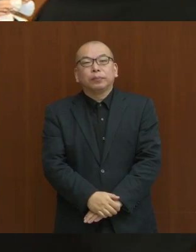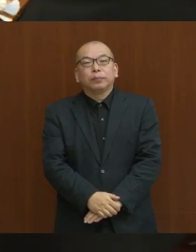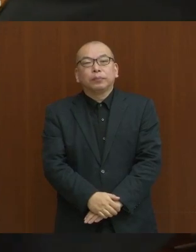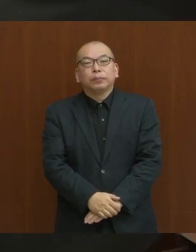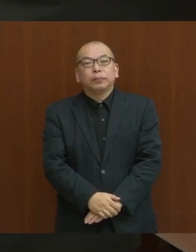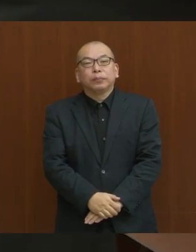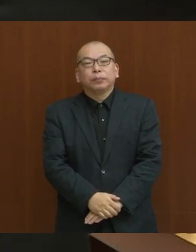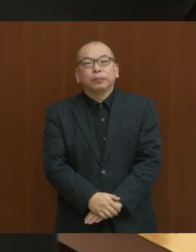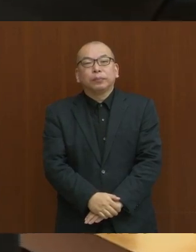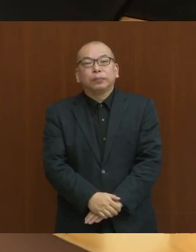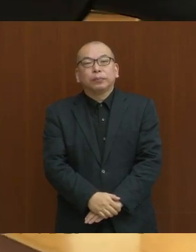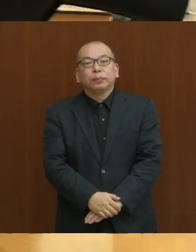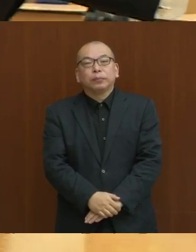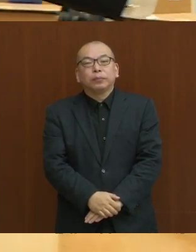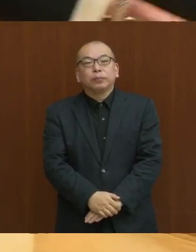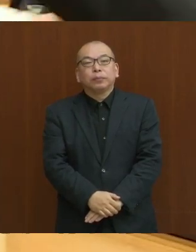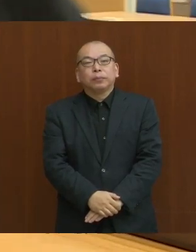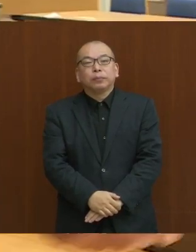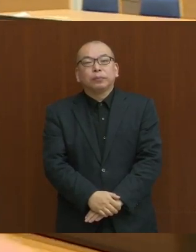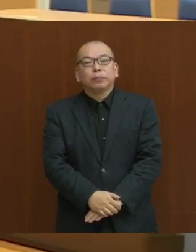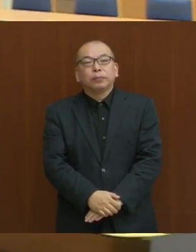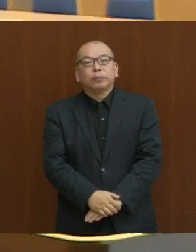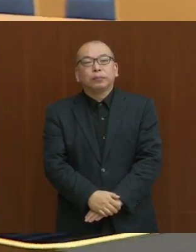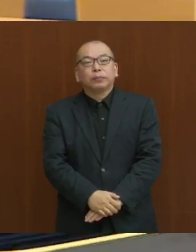めでとうございます。